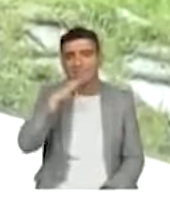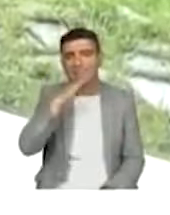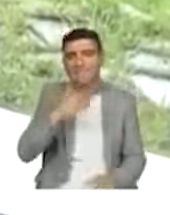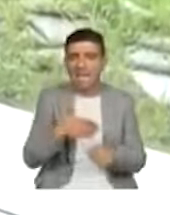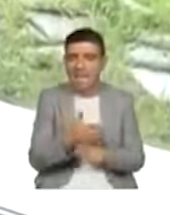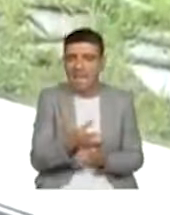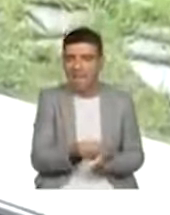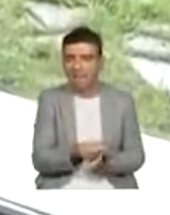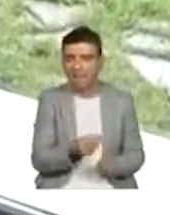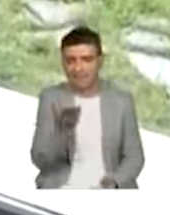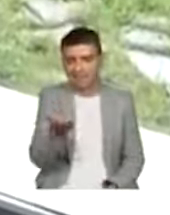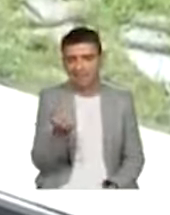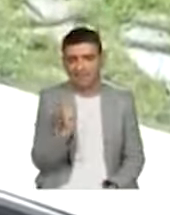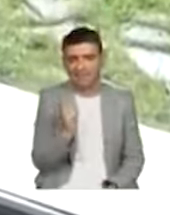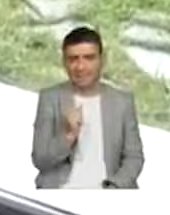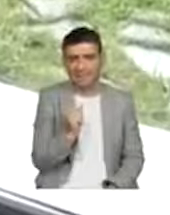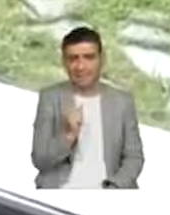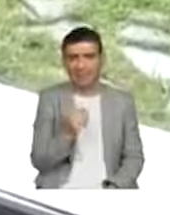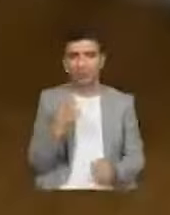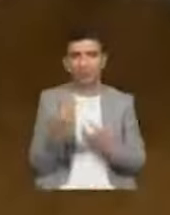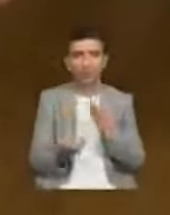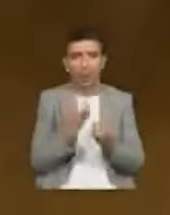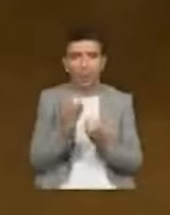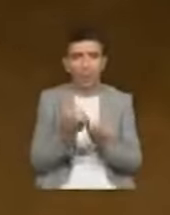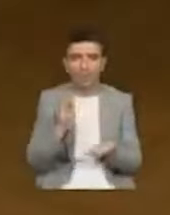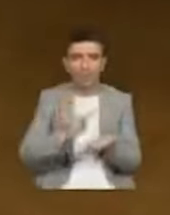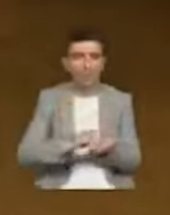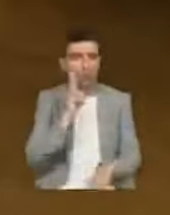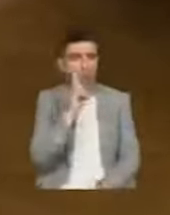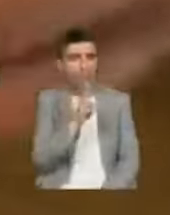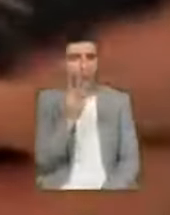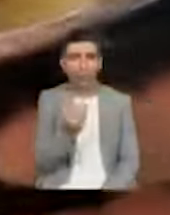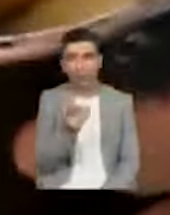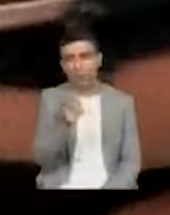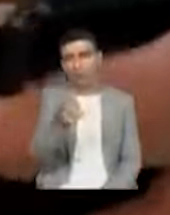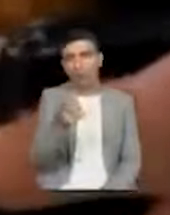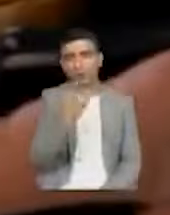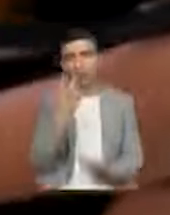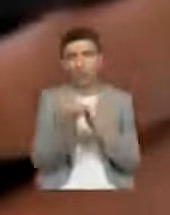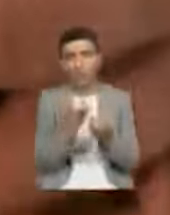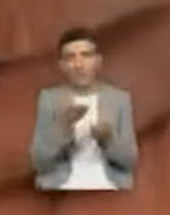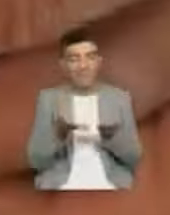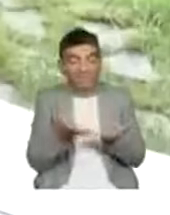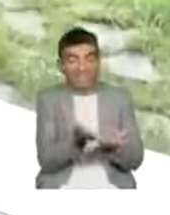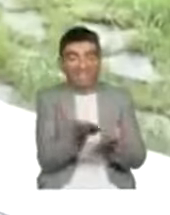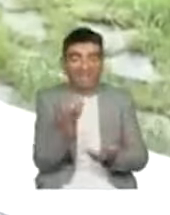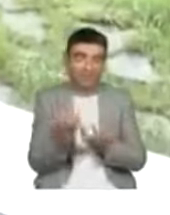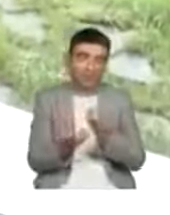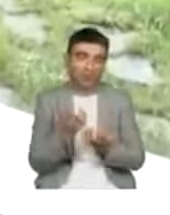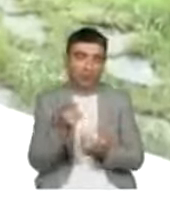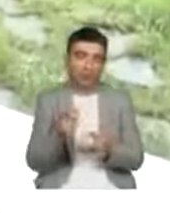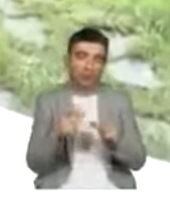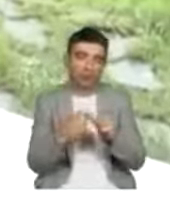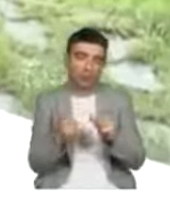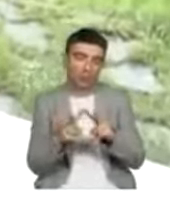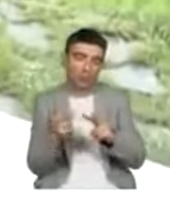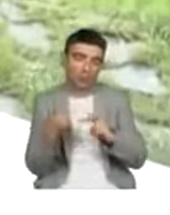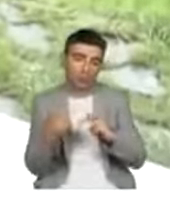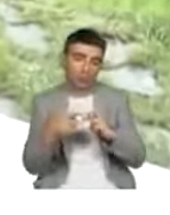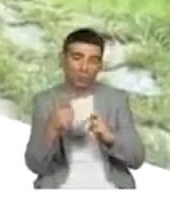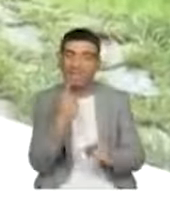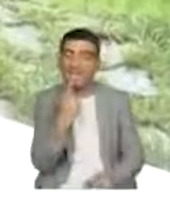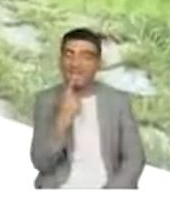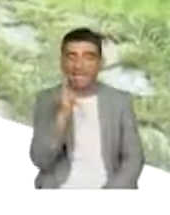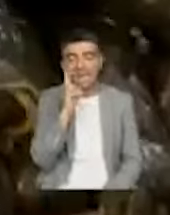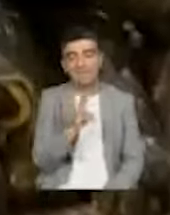ekmeğimiz de. Mısır ekmeğimiz, sobamızın göstermiştik size, sobamızın fırınında pişiriyoruz. Ben Simur'un tadına bakayım.